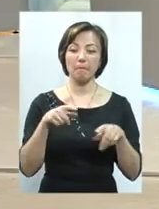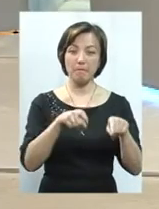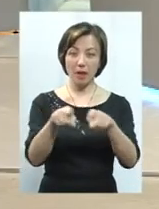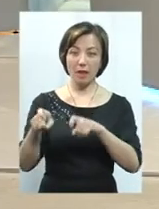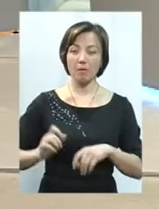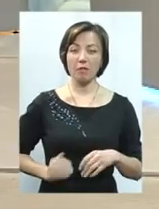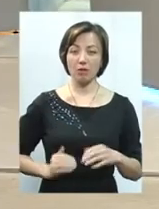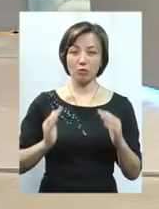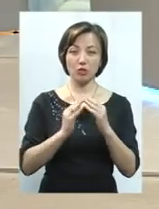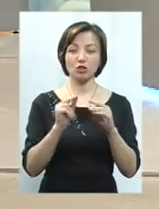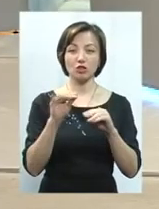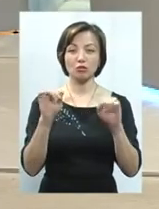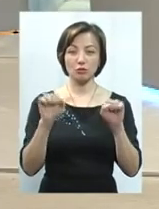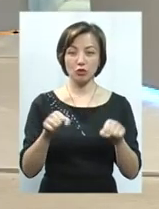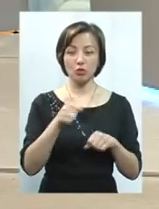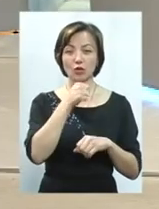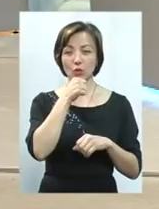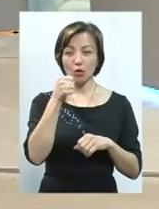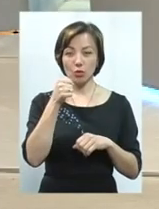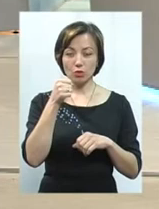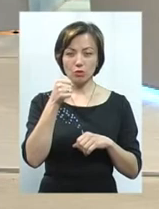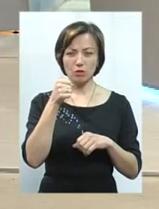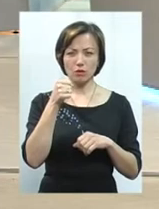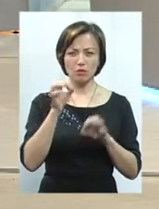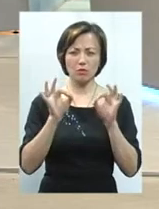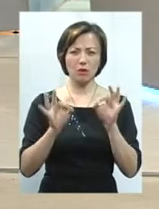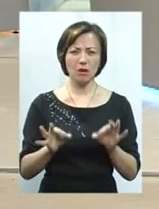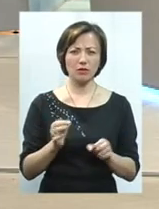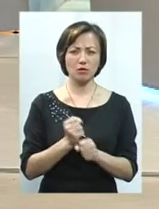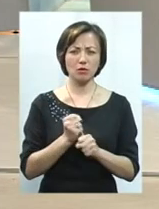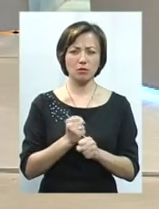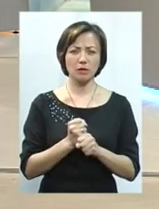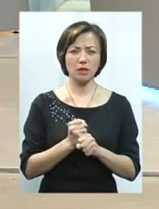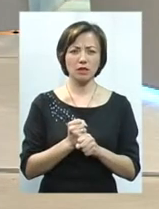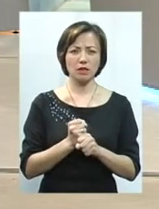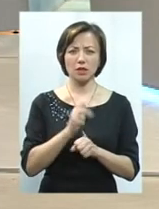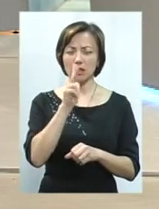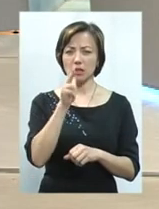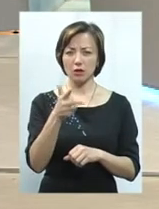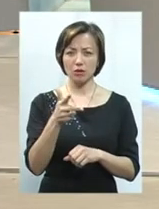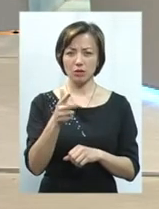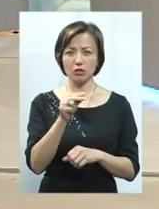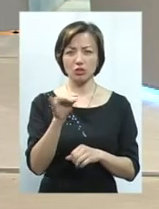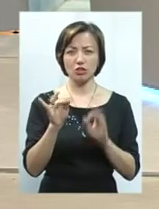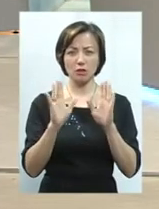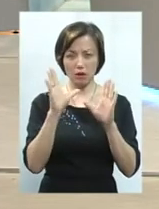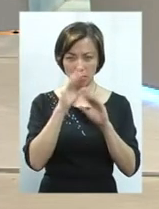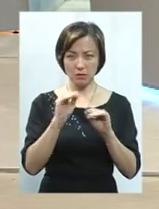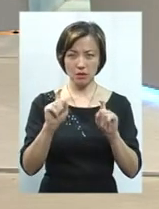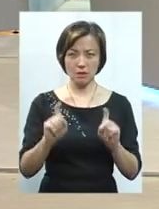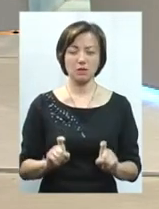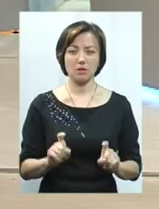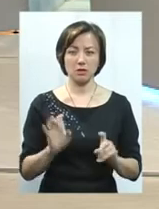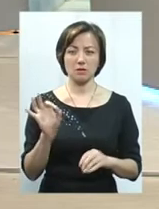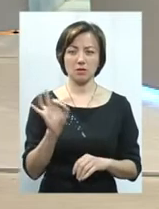чи можна таку собаку дорослу посадити на це? Як це правильно зробити і йому 3 роки, чи він сяде? Дякую.